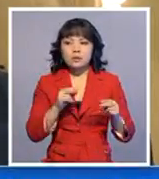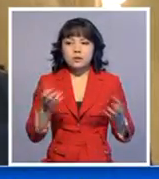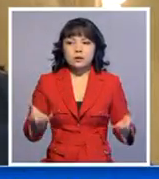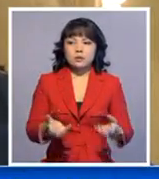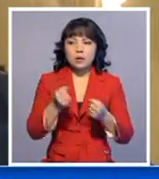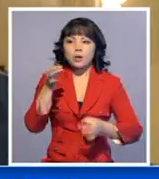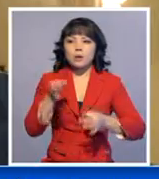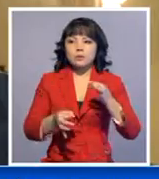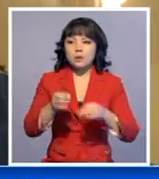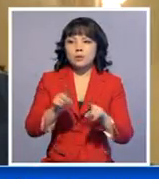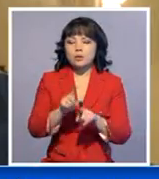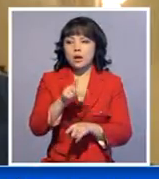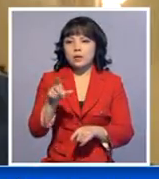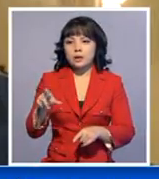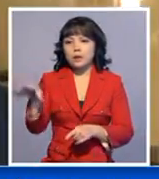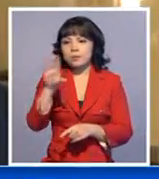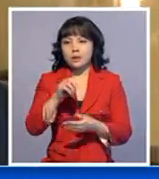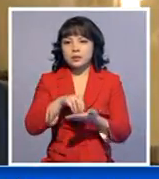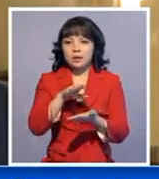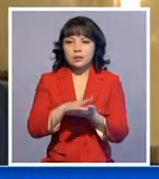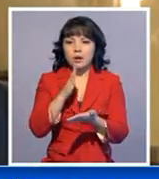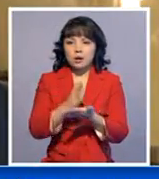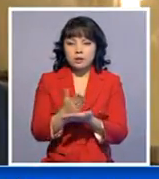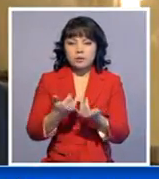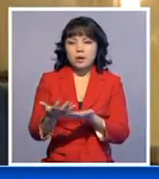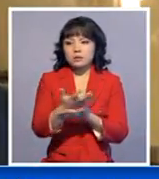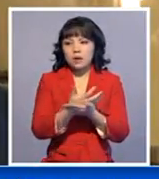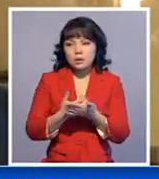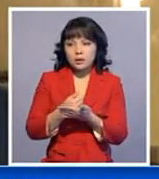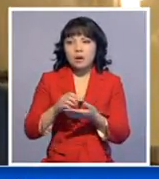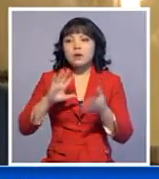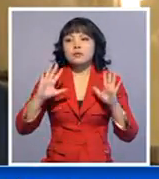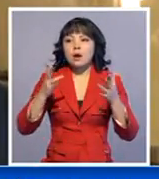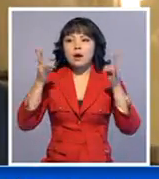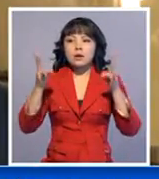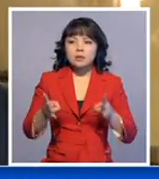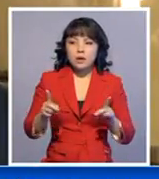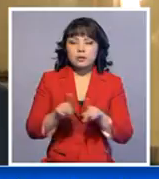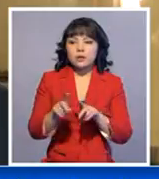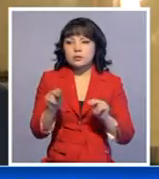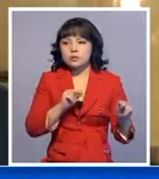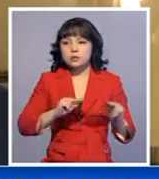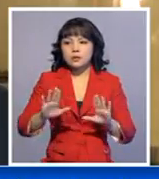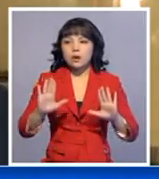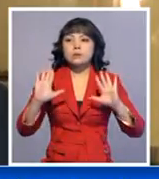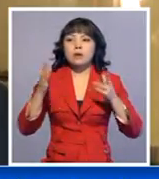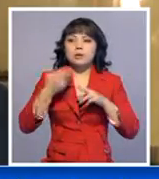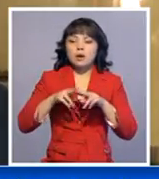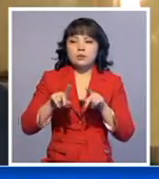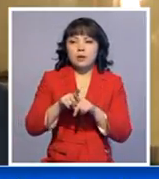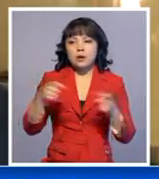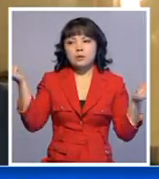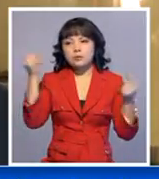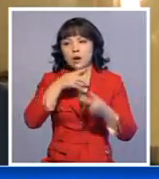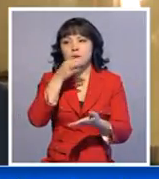әкімшілік жазаға тартылған адамдарды есепке алып жатыр. База жинасақ, жаңағындай апатты жағдайларда жеке тұлғаларда анықтай алар